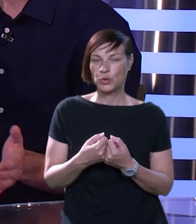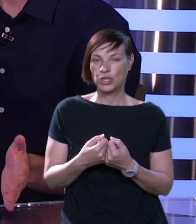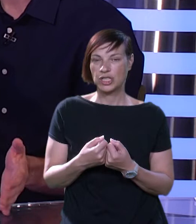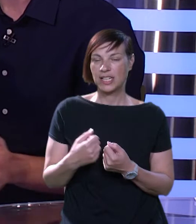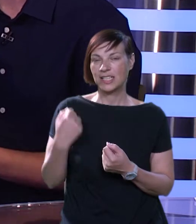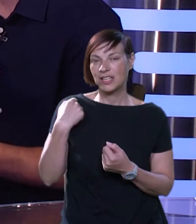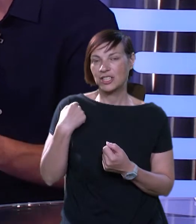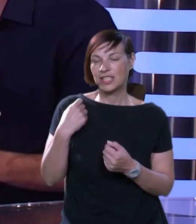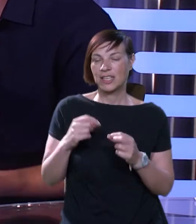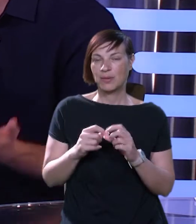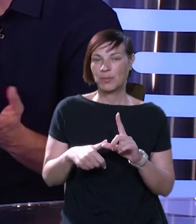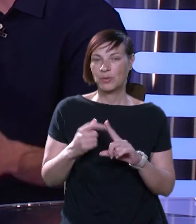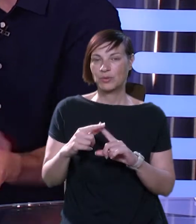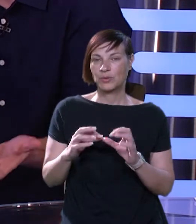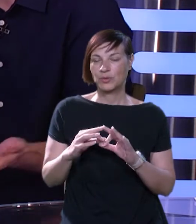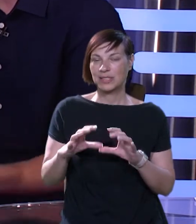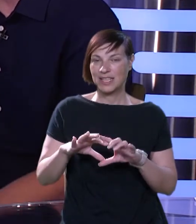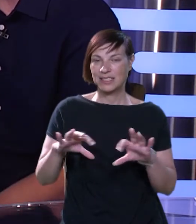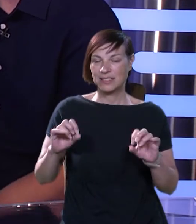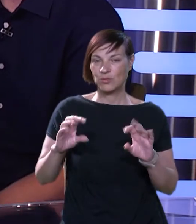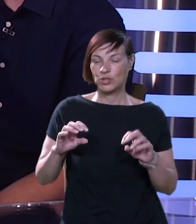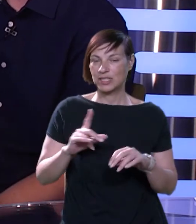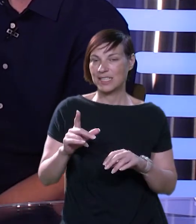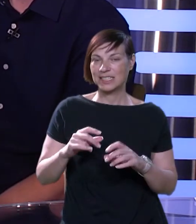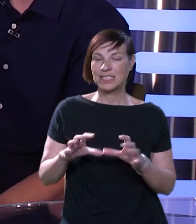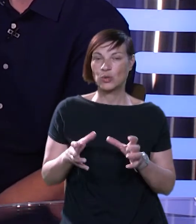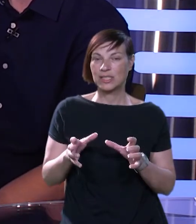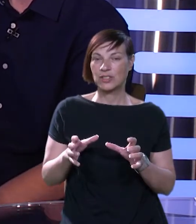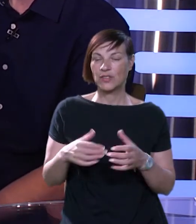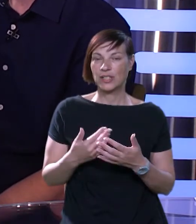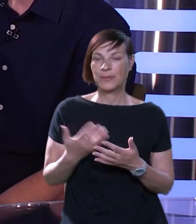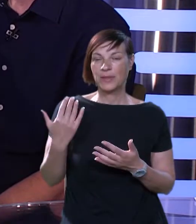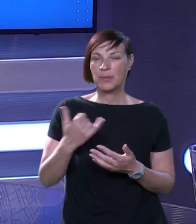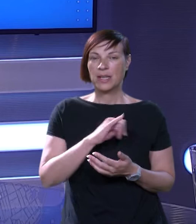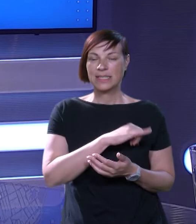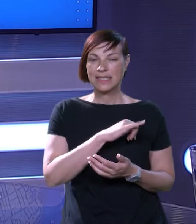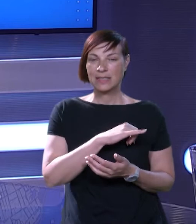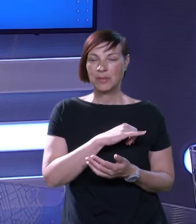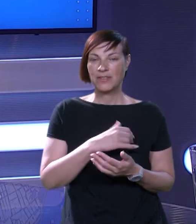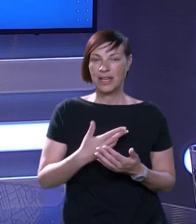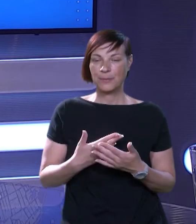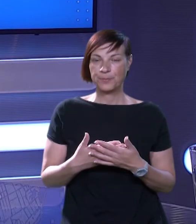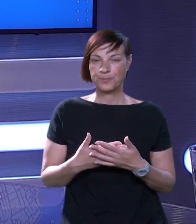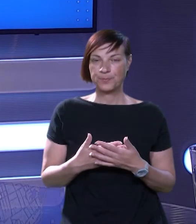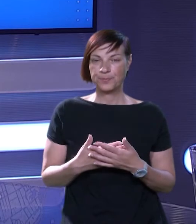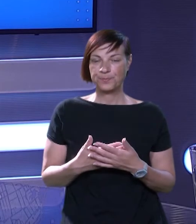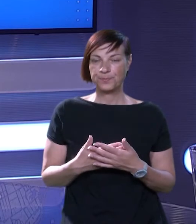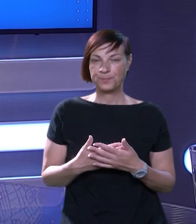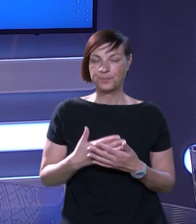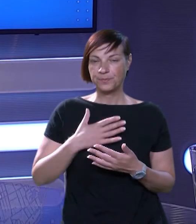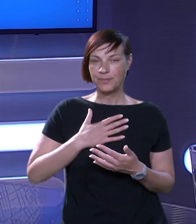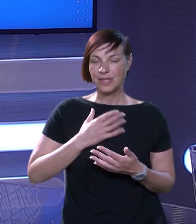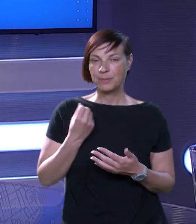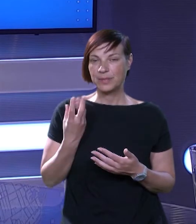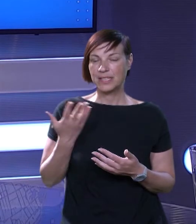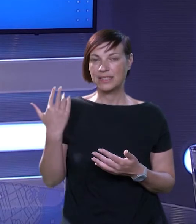nošenje kazetofona i bluetooth zvučnika. Danas nisu više kazetofoni. Zašto je tamo bilo najzanimljivije?